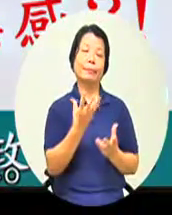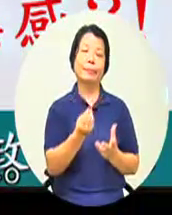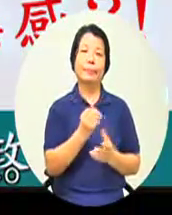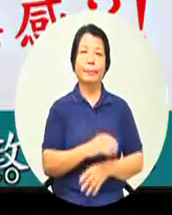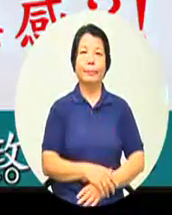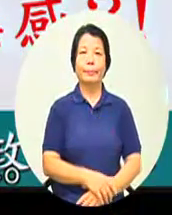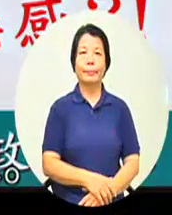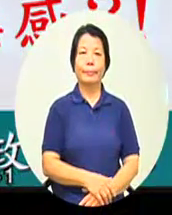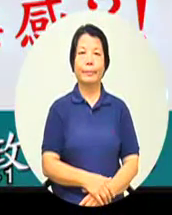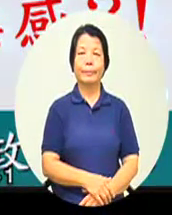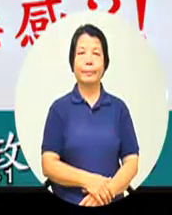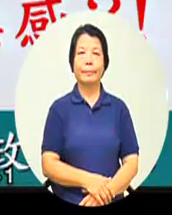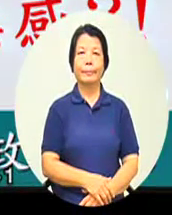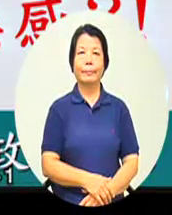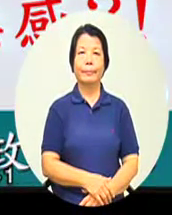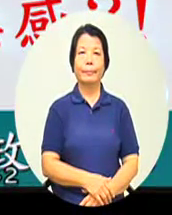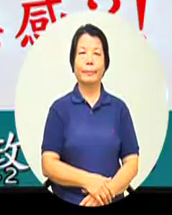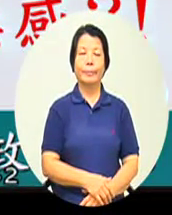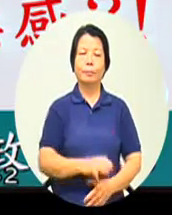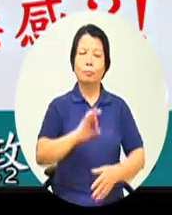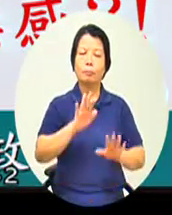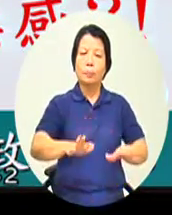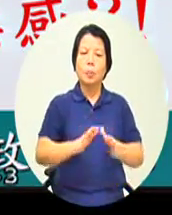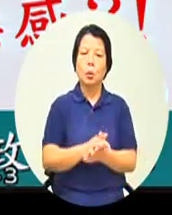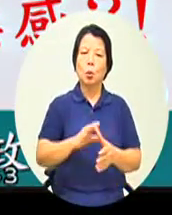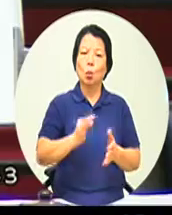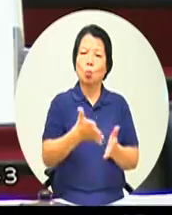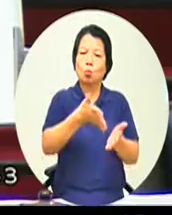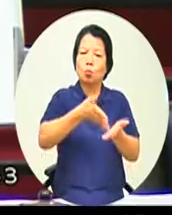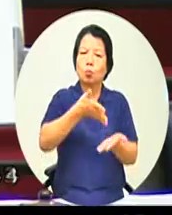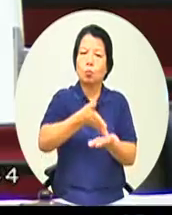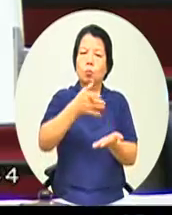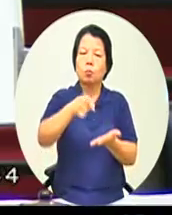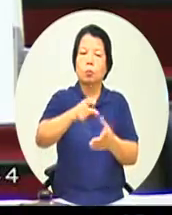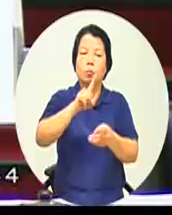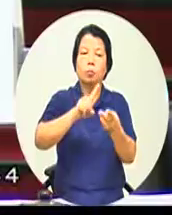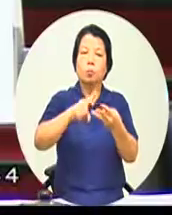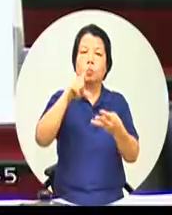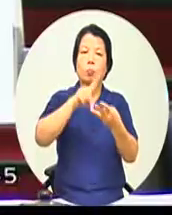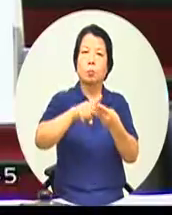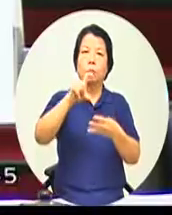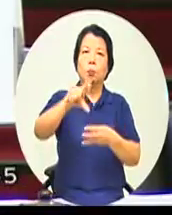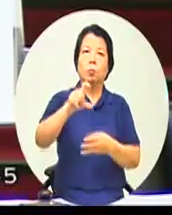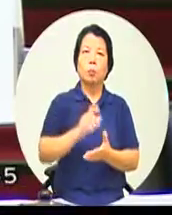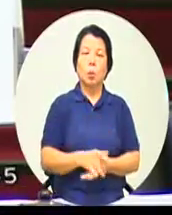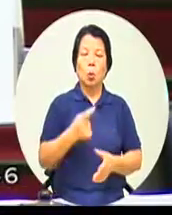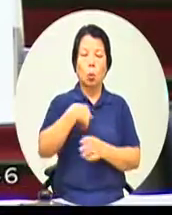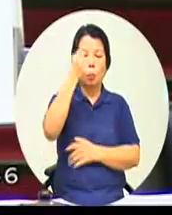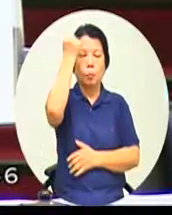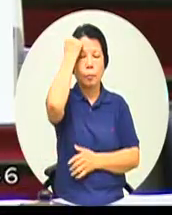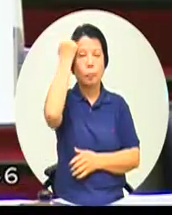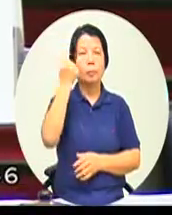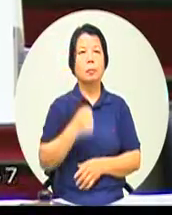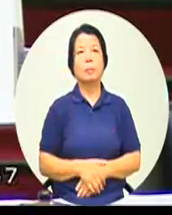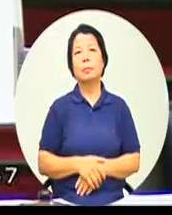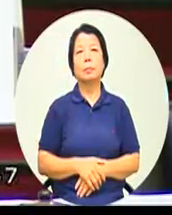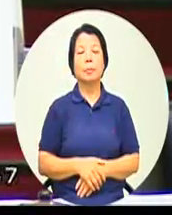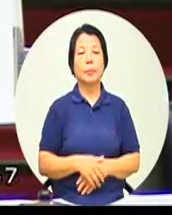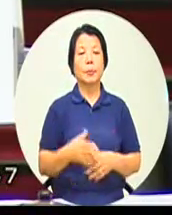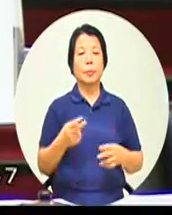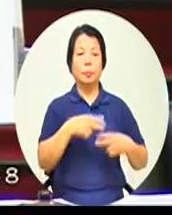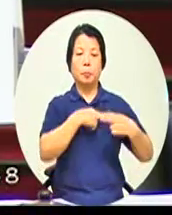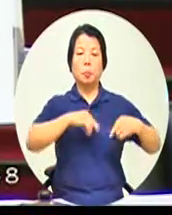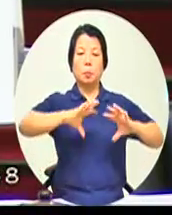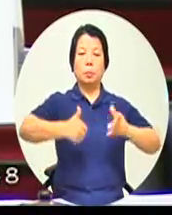哦。今天为什么要提出这个问题啊？我记得啊，蔡英文总